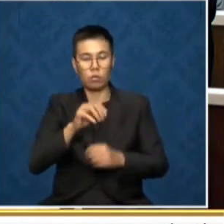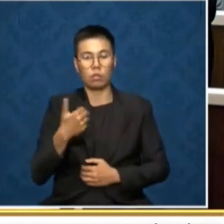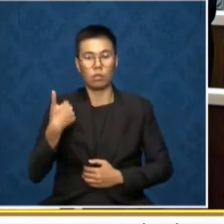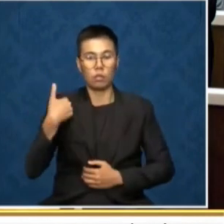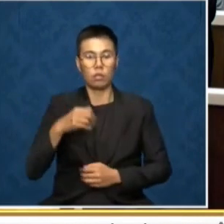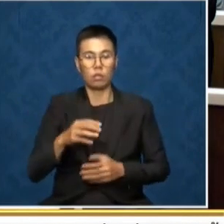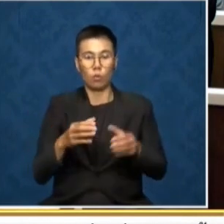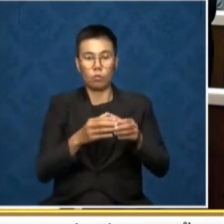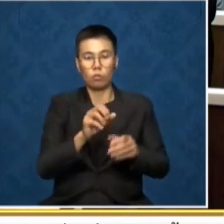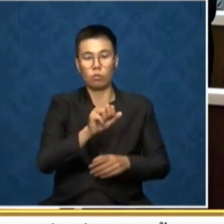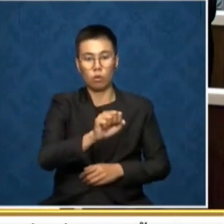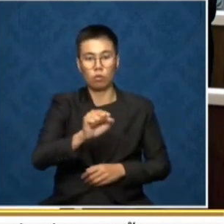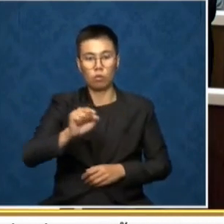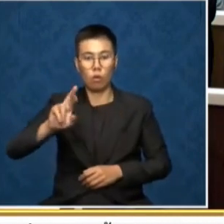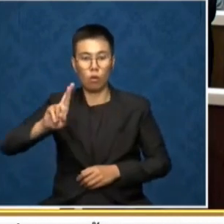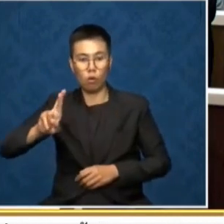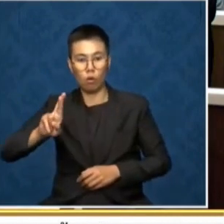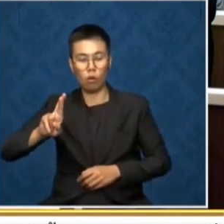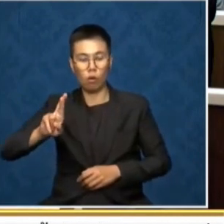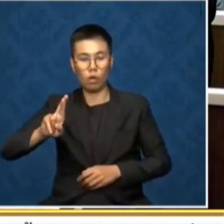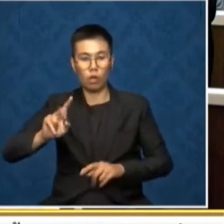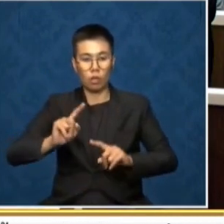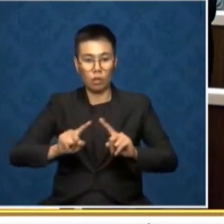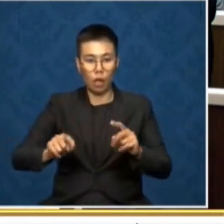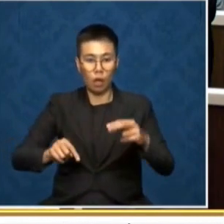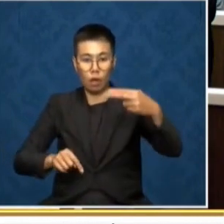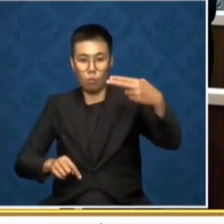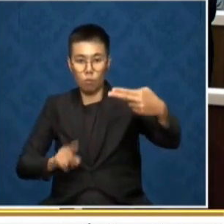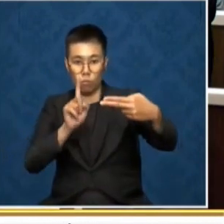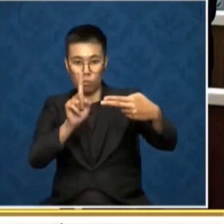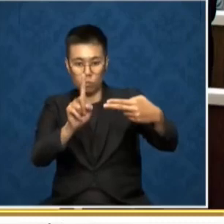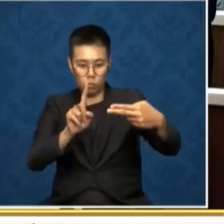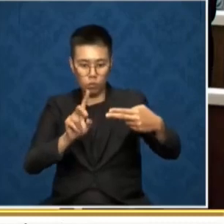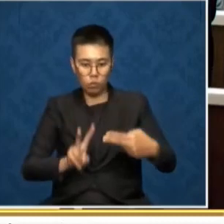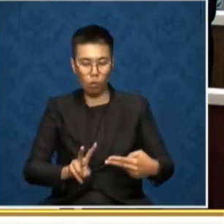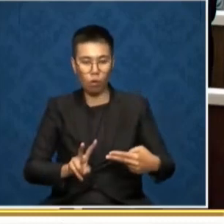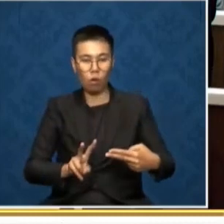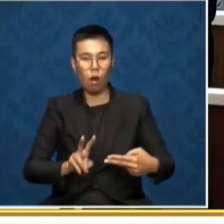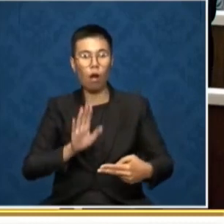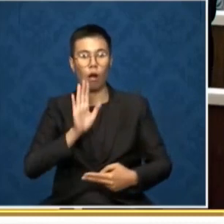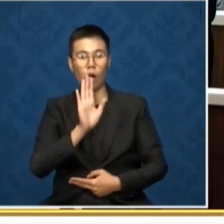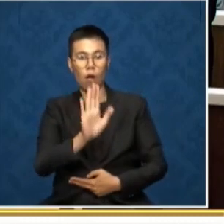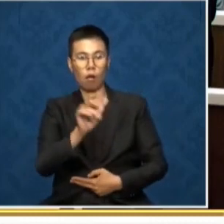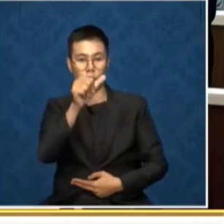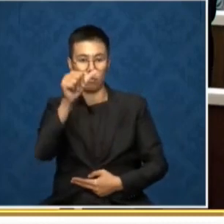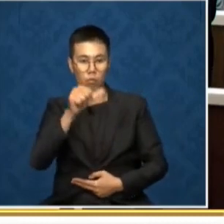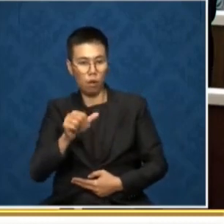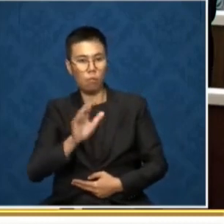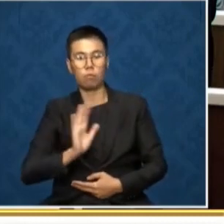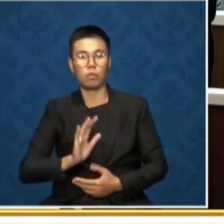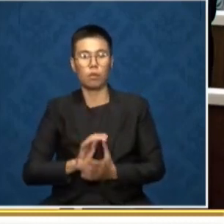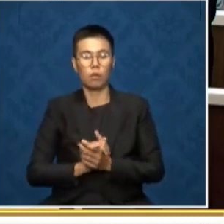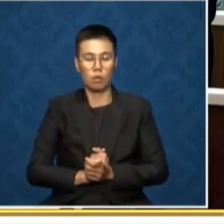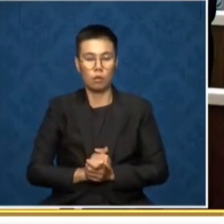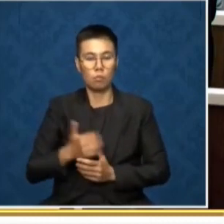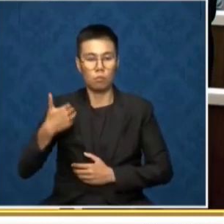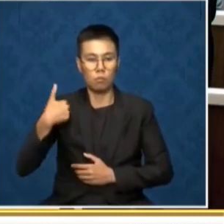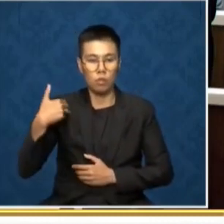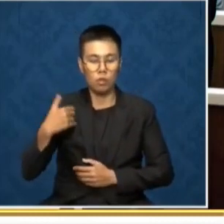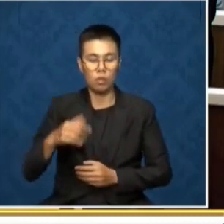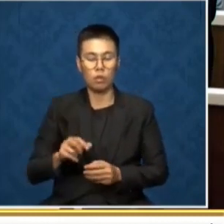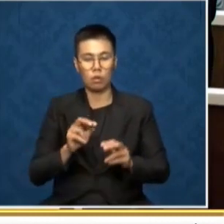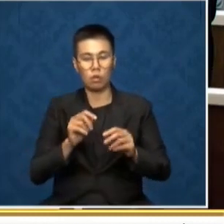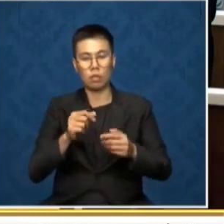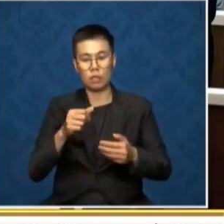างรัฐธรรมนูญโดยจะต้องไม่แตะหมวด1และหมวด2 6. เรื่องระบบเลือกตั้งจากบัตร1